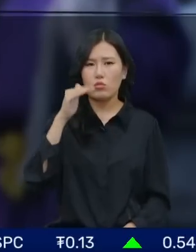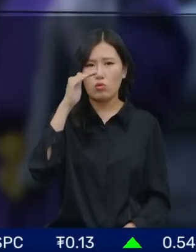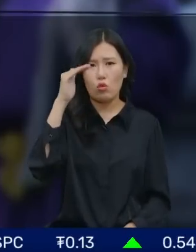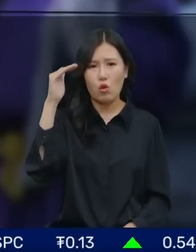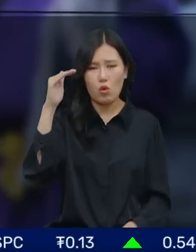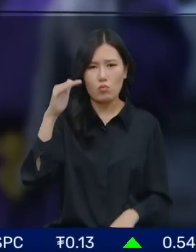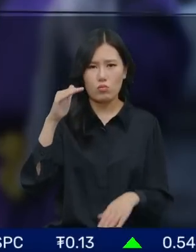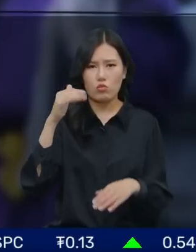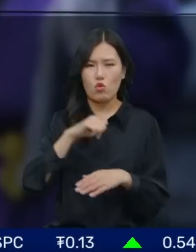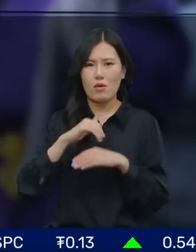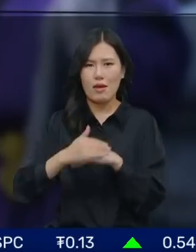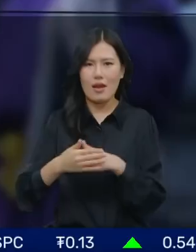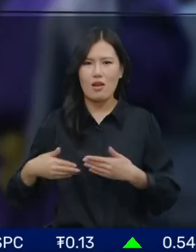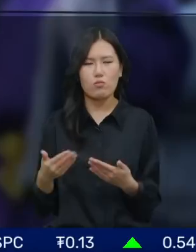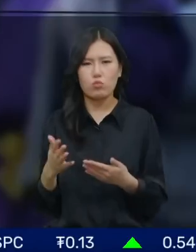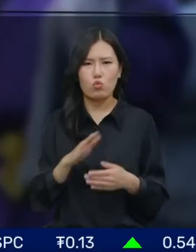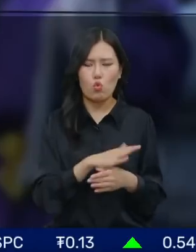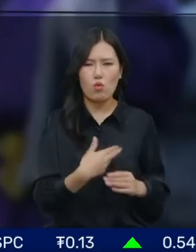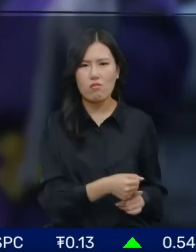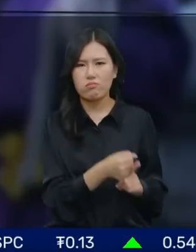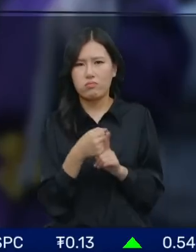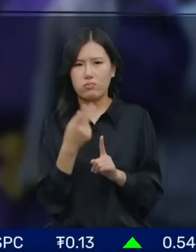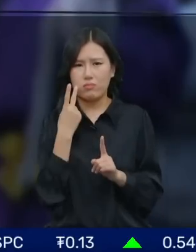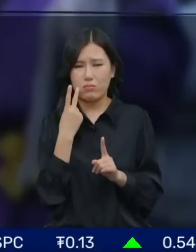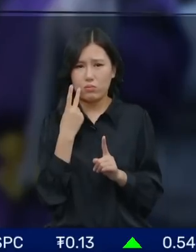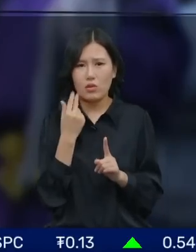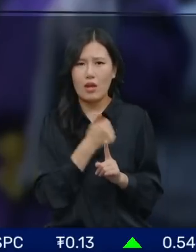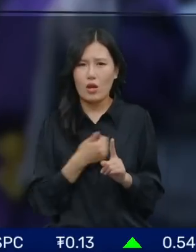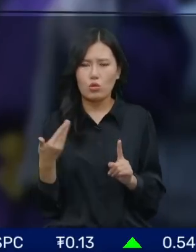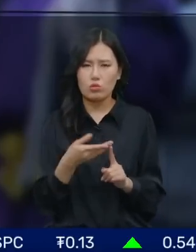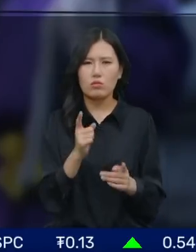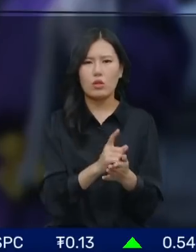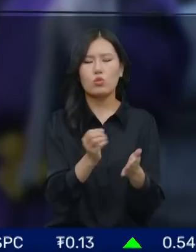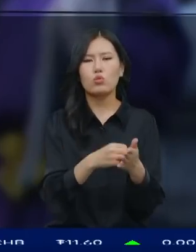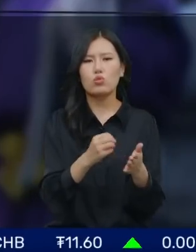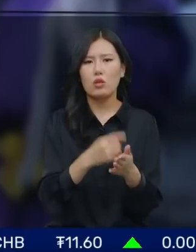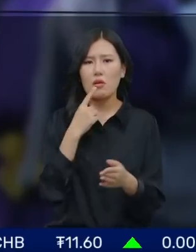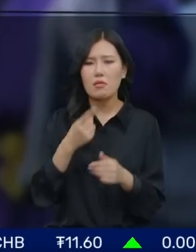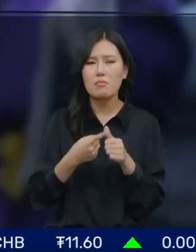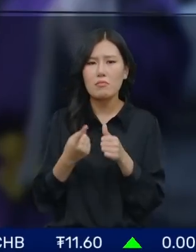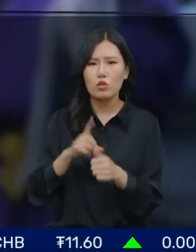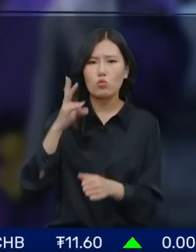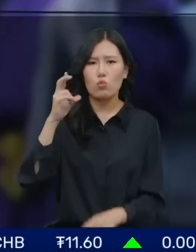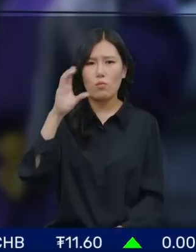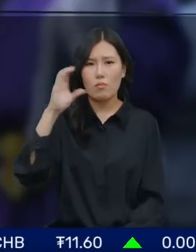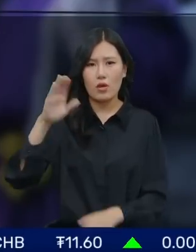яваа хүүхдүүдийн эрүүл аюулгүй амьдрах орчныг бүрдүүлэх нь чухал гэж нэгц үндэсний байгууллагын хүүхдийн сан үзэж байгаа юм